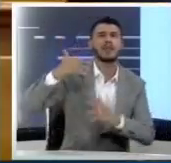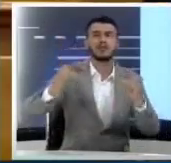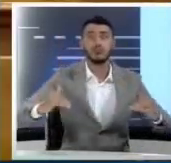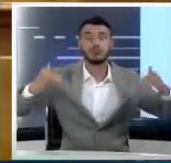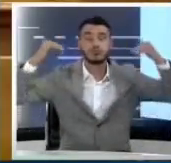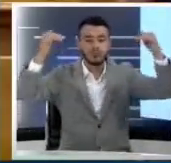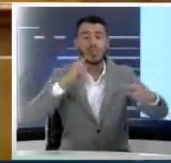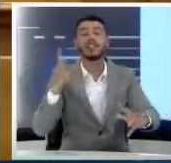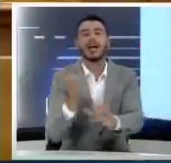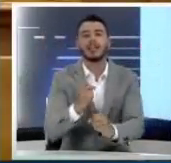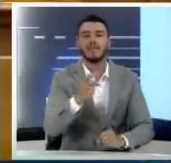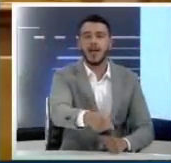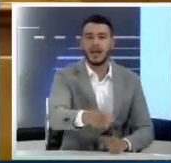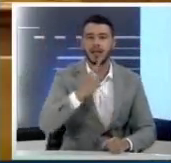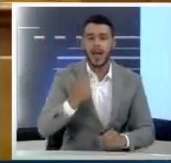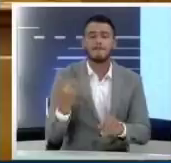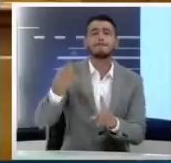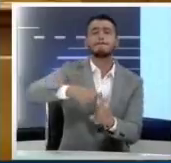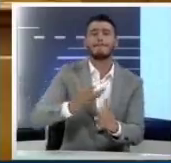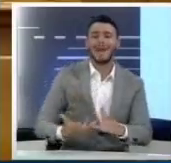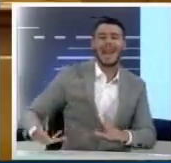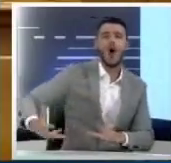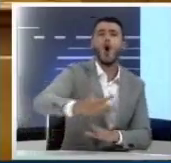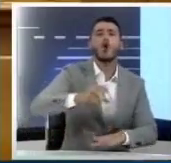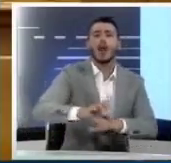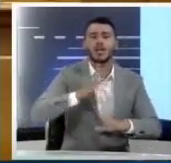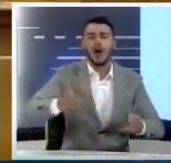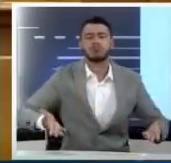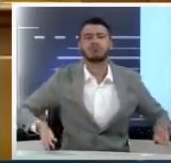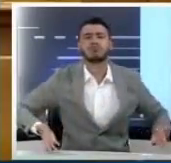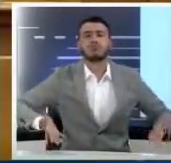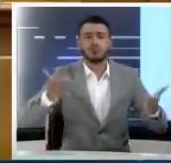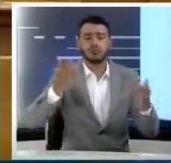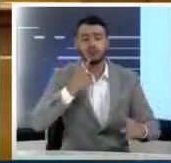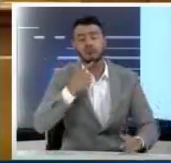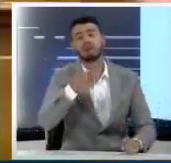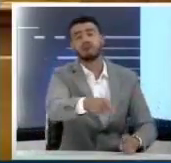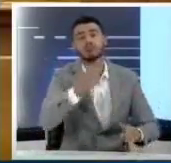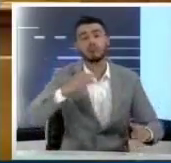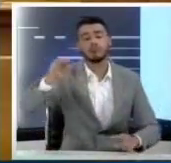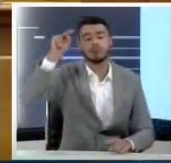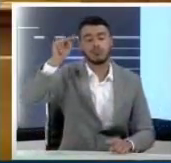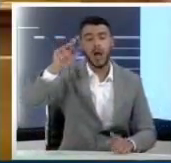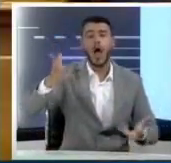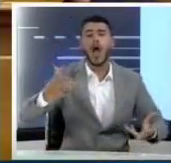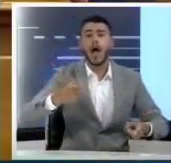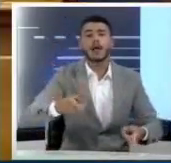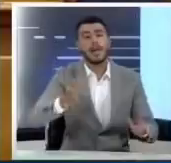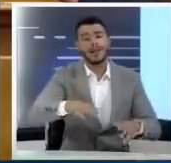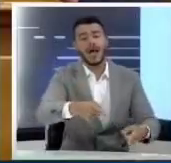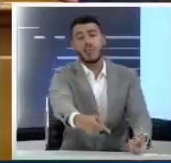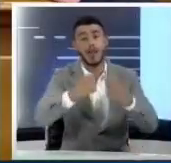πολύ μεγαλύτερα πλεονάσματα από αυτά που κάναμε εμείς και μετά να πει ότι δεν χρειάζεται. Άρα πού πήγε